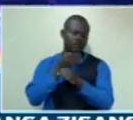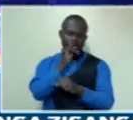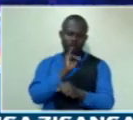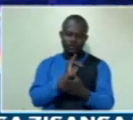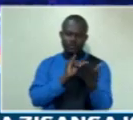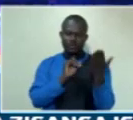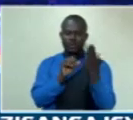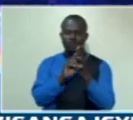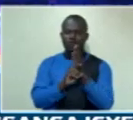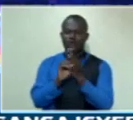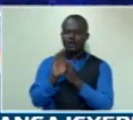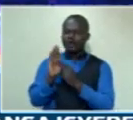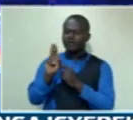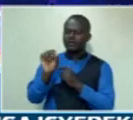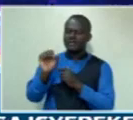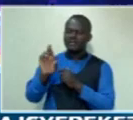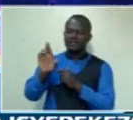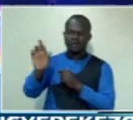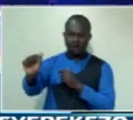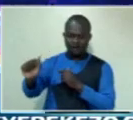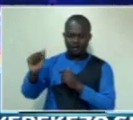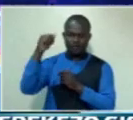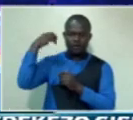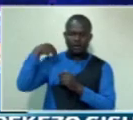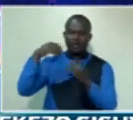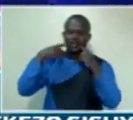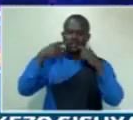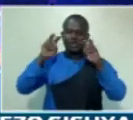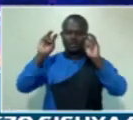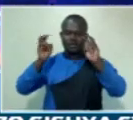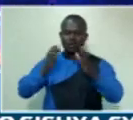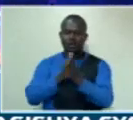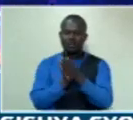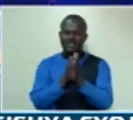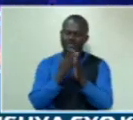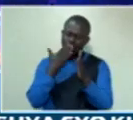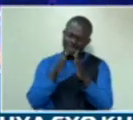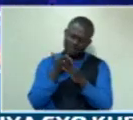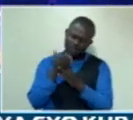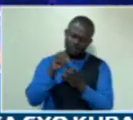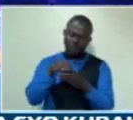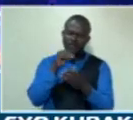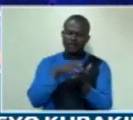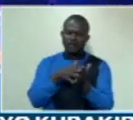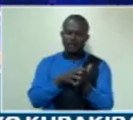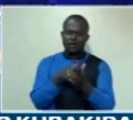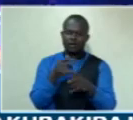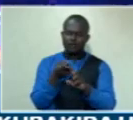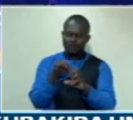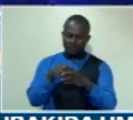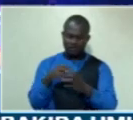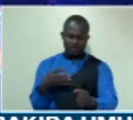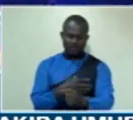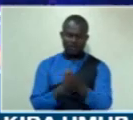abatutsi mu karere ka Bugesera bavuga ko amateka ashaje banyuzemo atabaca intege ahubwo bayavomamo imbaraga zo